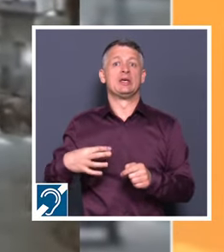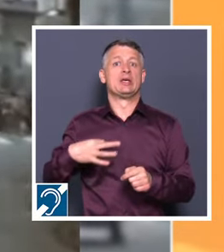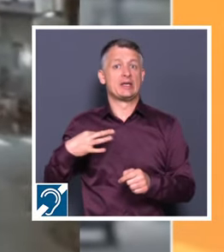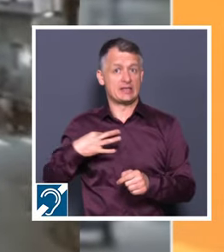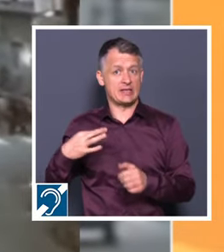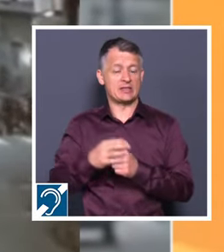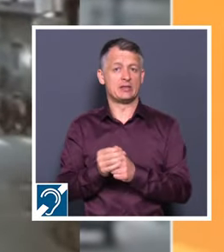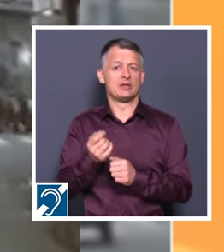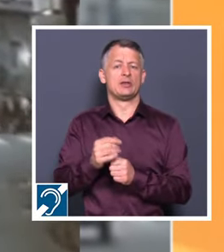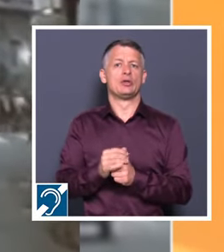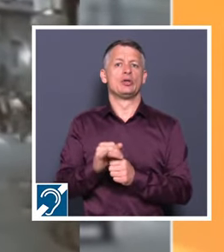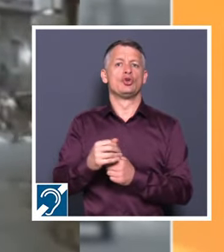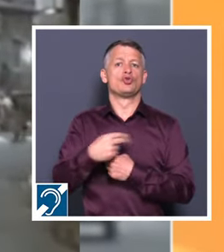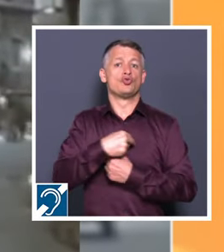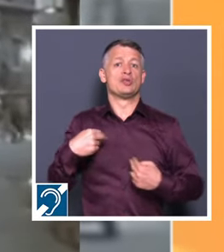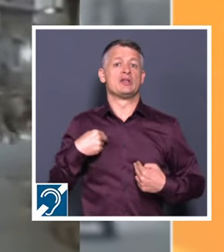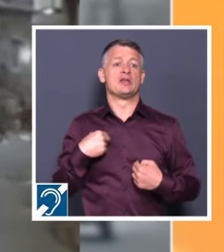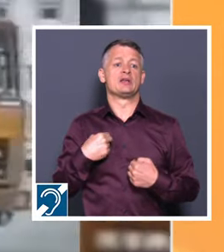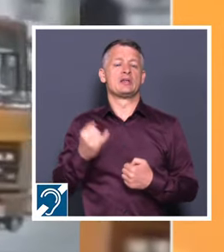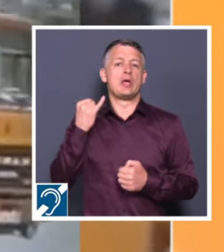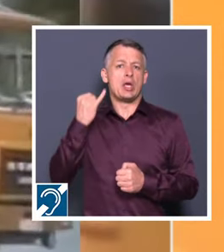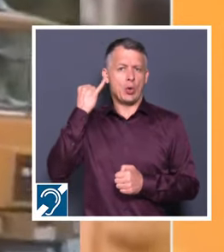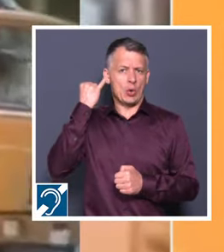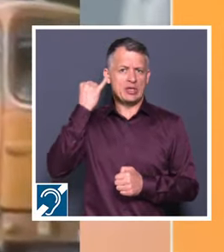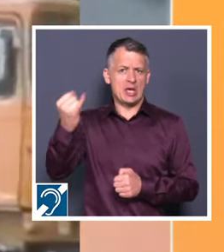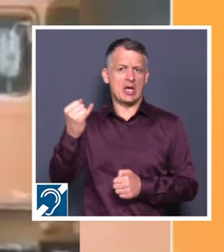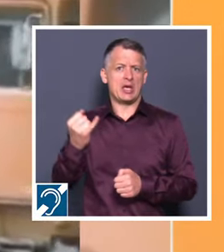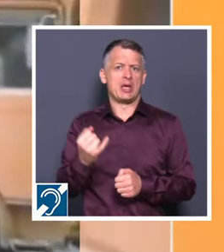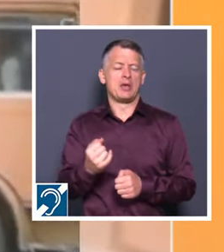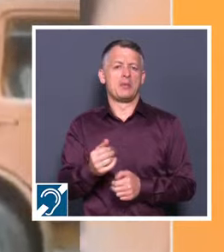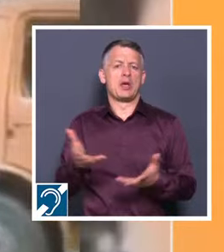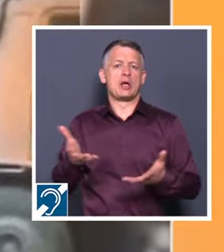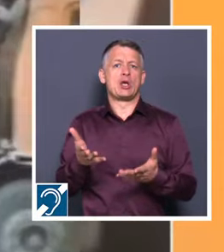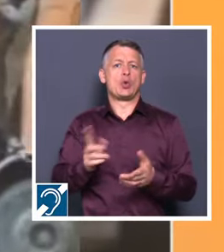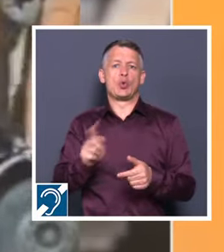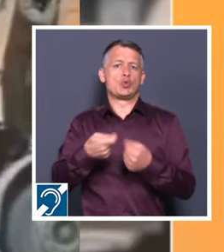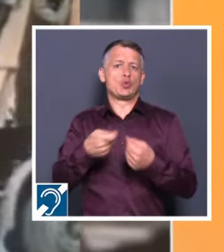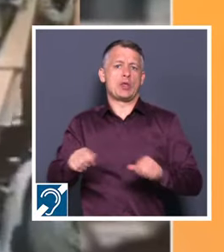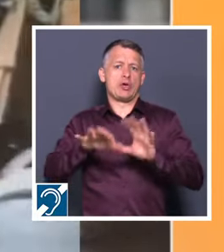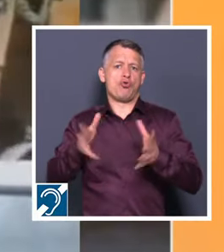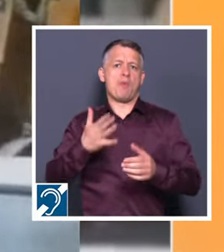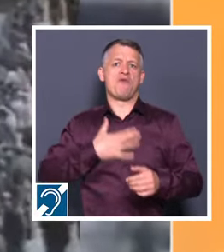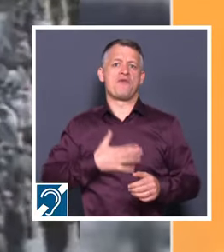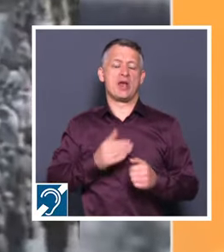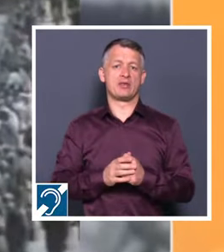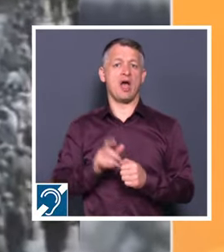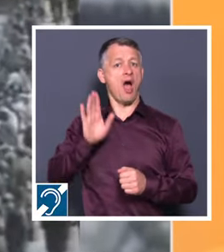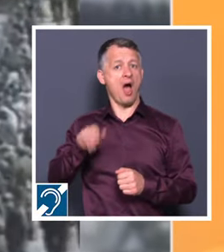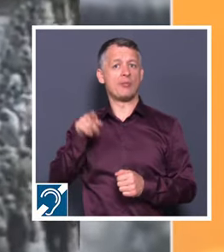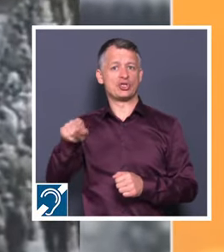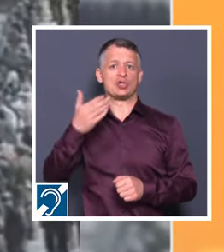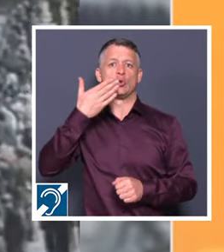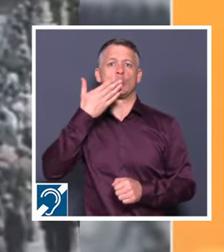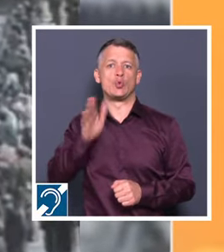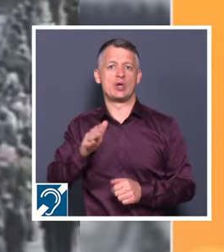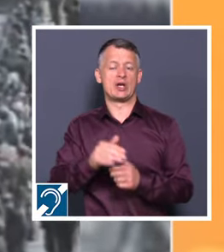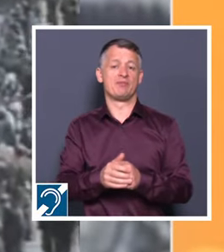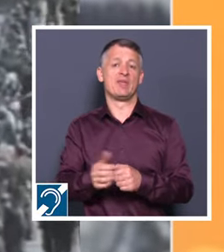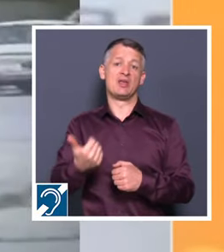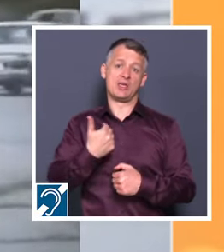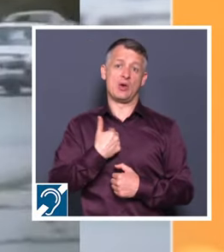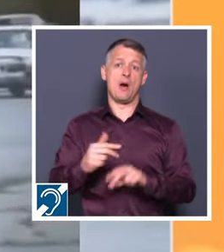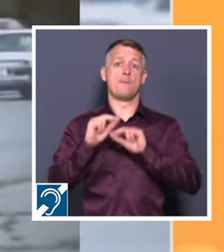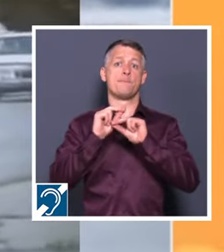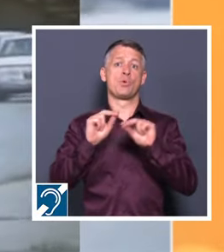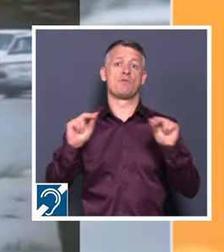sine, nu e un principiu al majorității neapărat. Dar am și această durere ca profesor de a vedea că